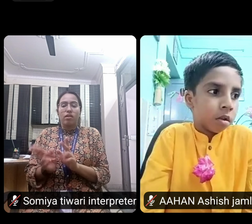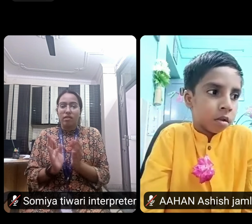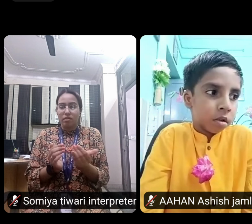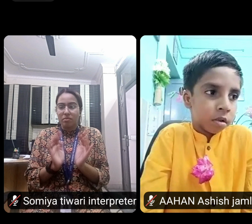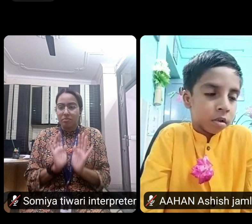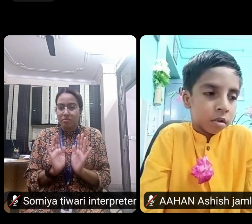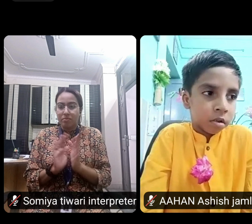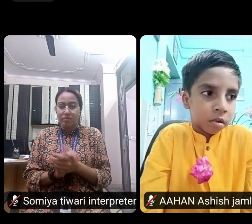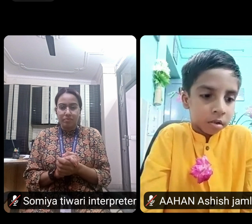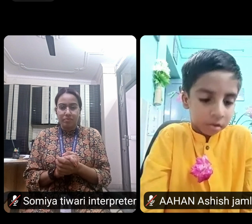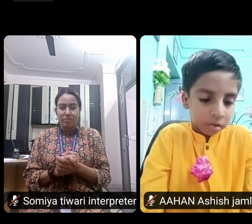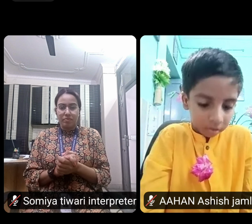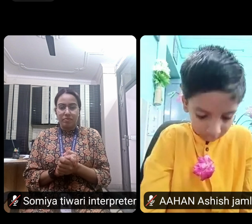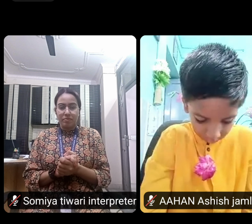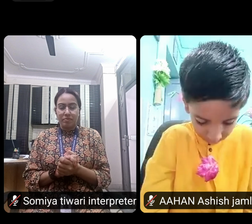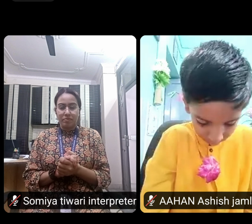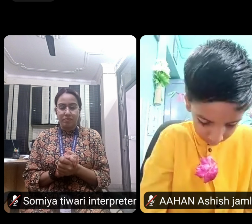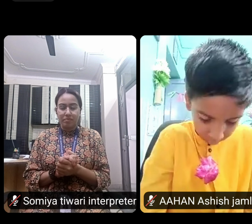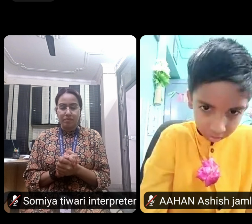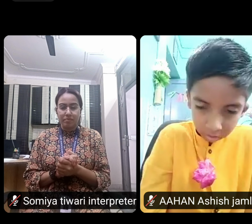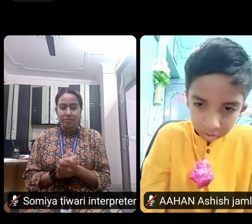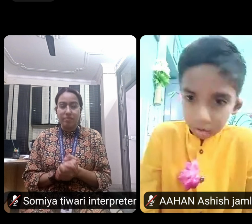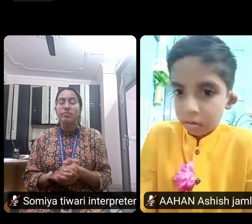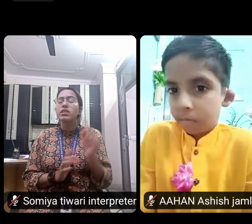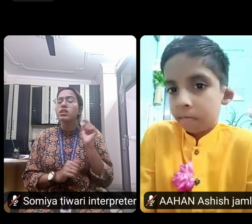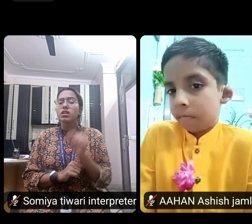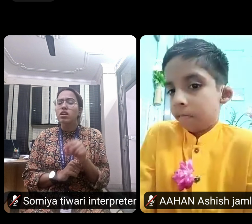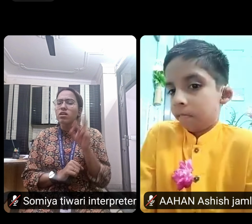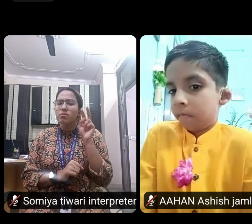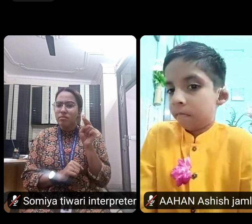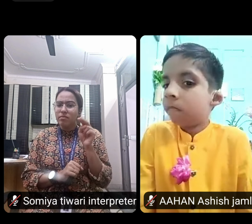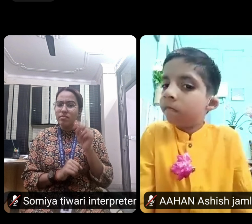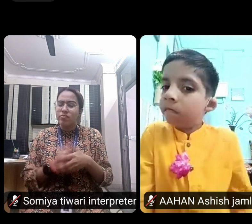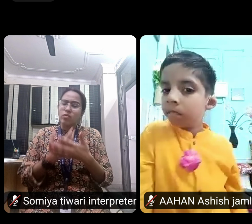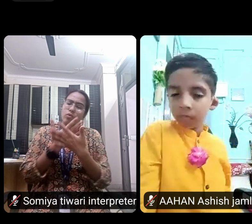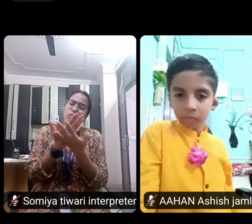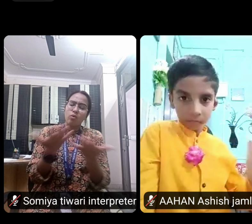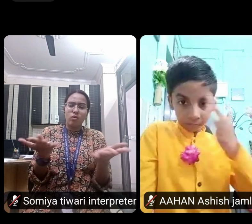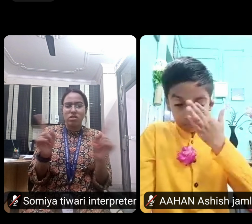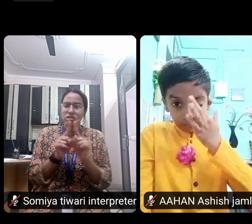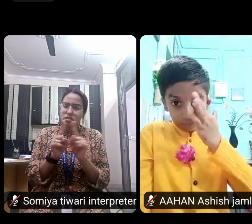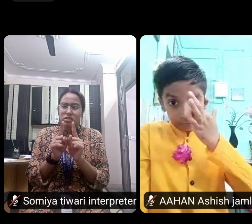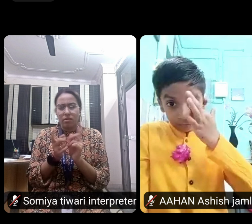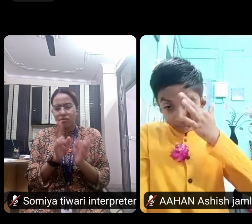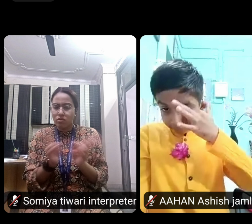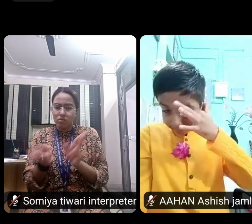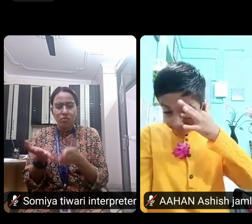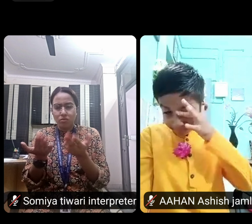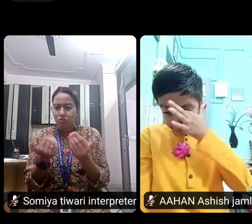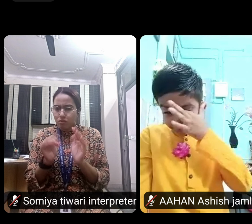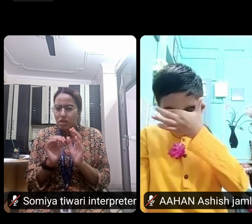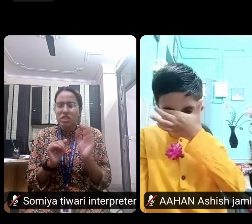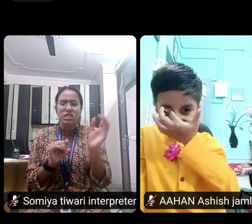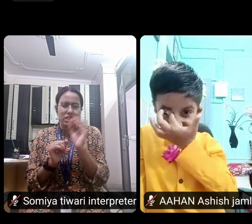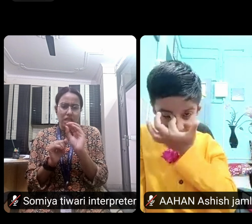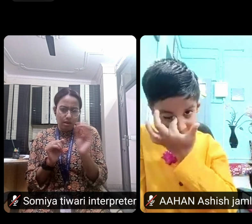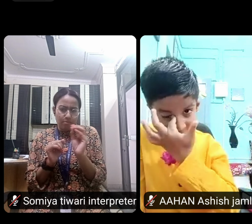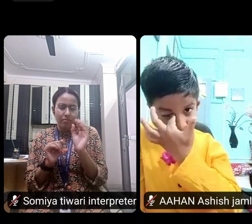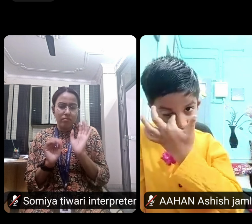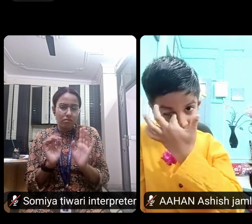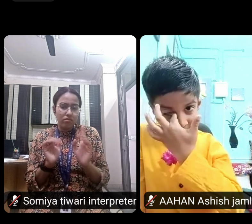तो इसका मतलब ये हुआ कि क्या मैं ये समझूं कि सारे बच्चे नियर नॉर्मल हो जाते हैं, या कुछ